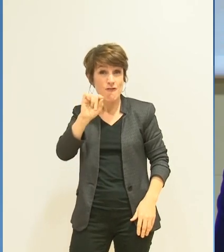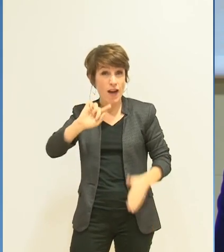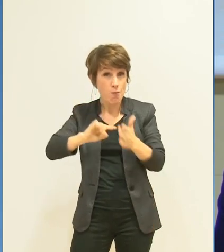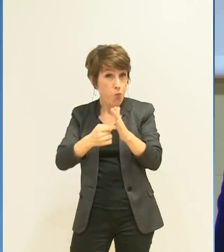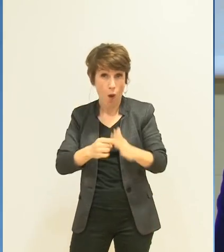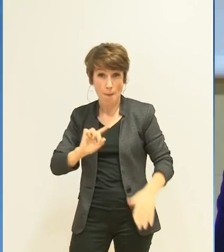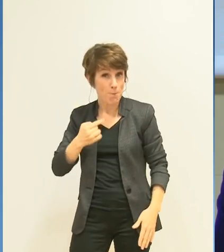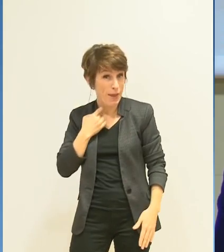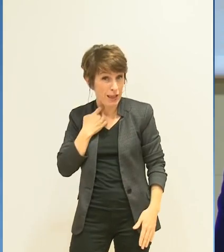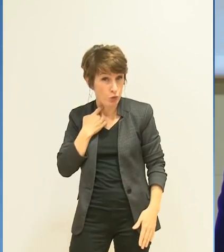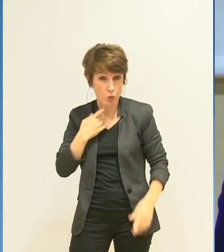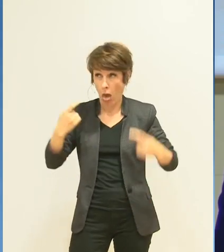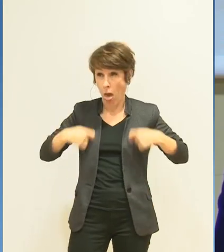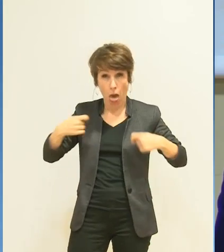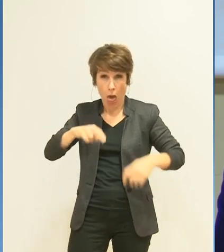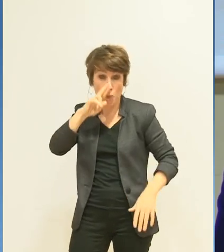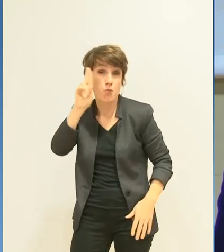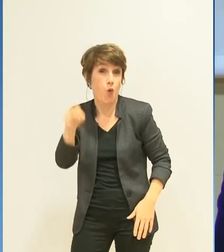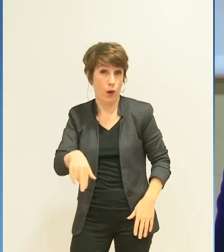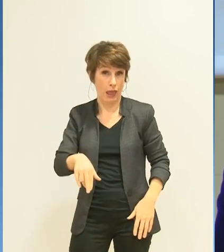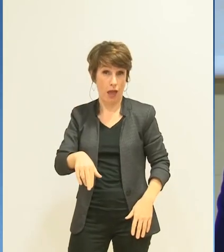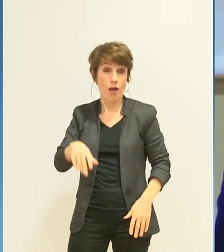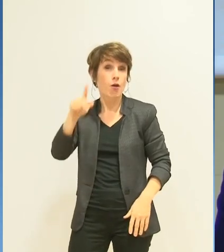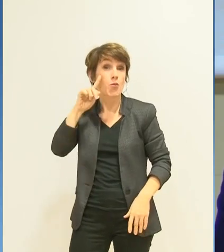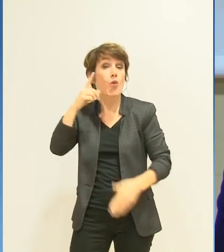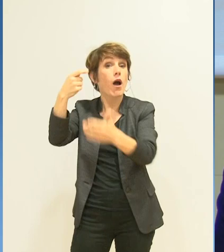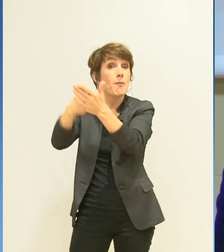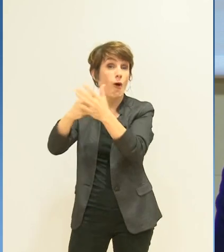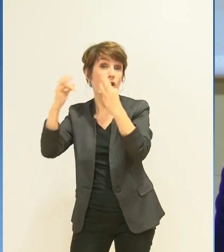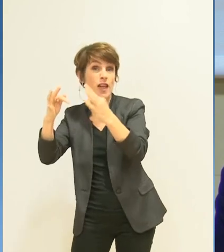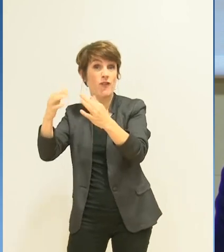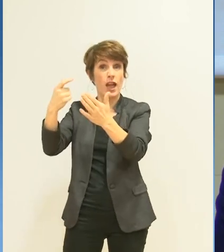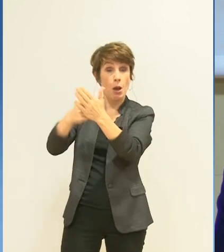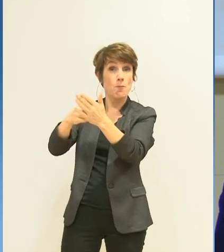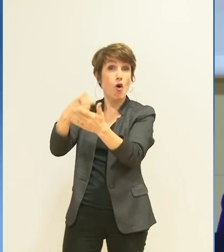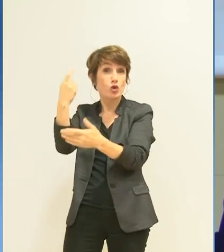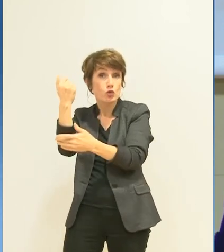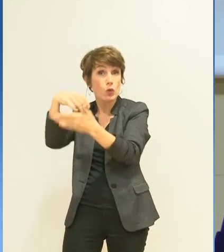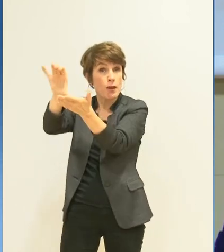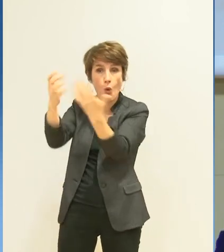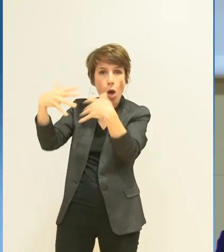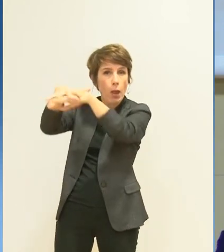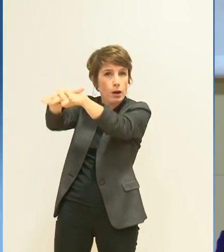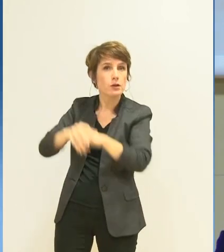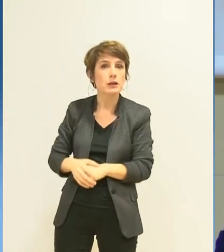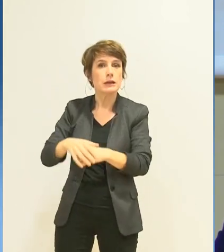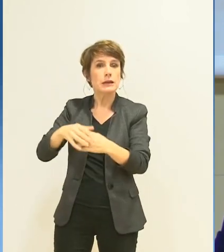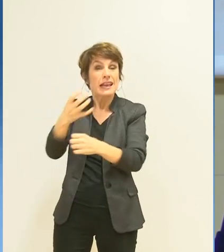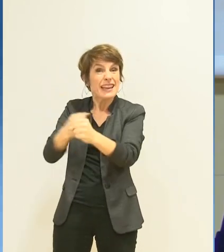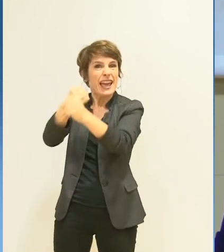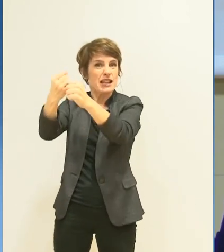en pure perte puisque les banques d'affaires et banques de dépôt sont toujours aux mélanges et puisque la création monétaire a repris de plus belle